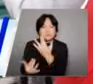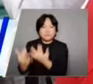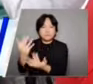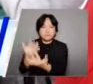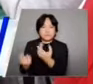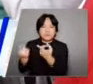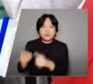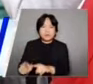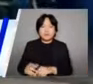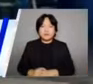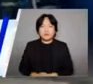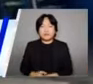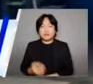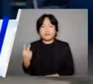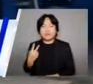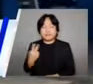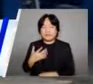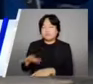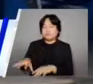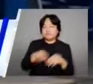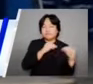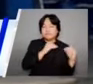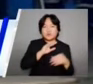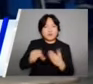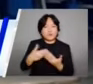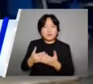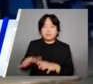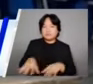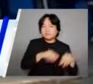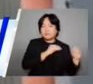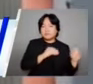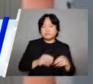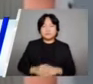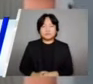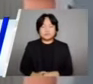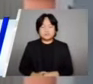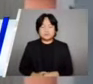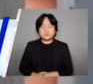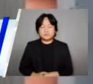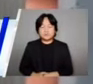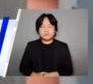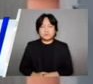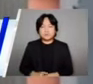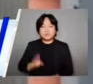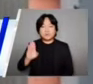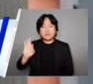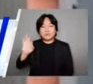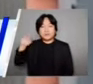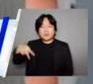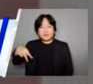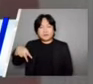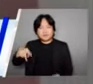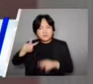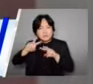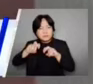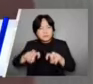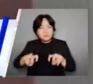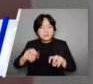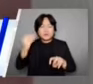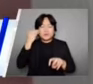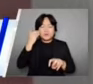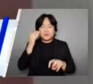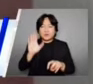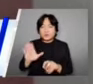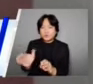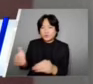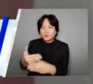Kaya po lumabas kami lahat. Base sa initial investigasyon ng Manila Fire District, nasunog ang tinatawag na on-call room sa